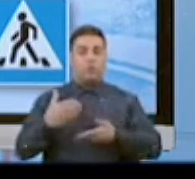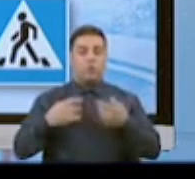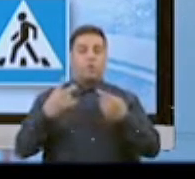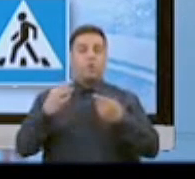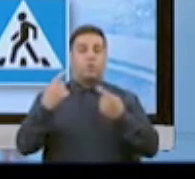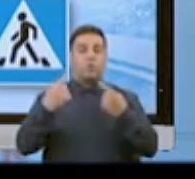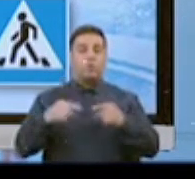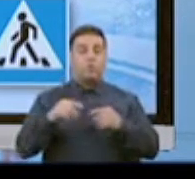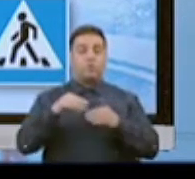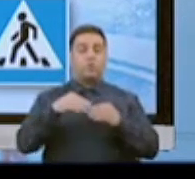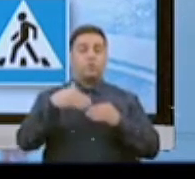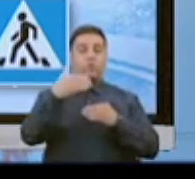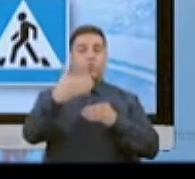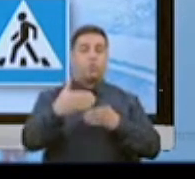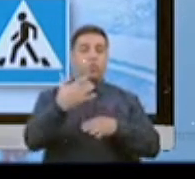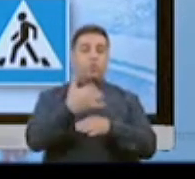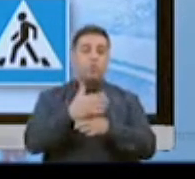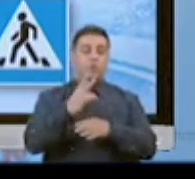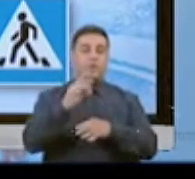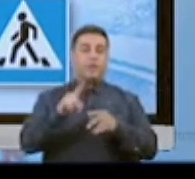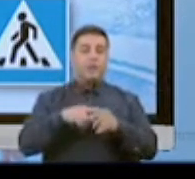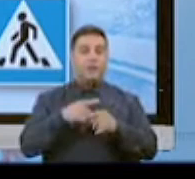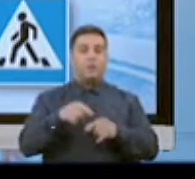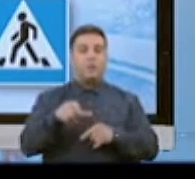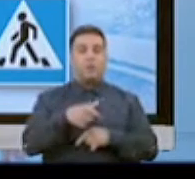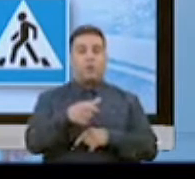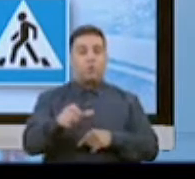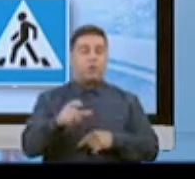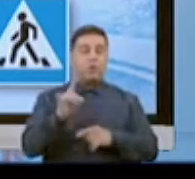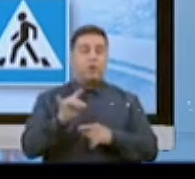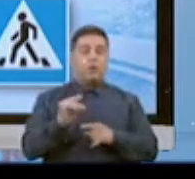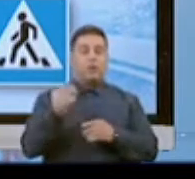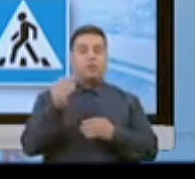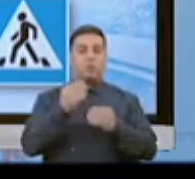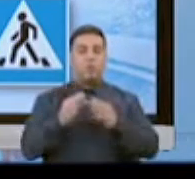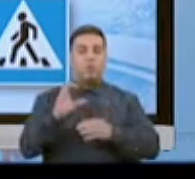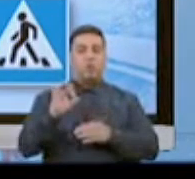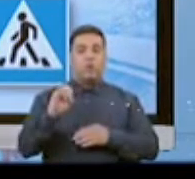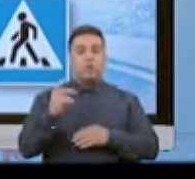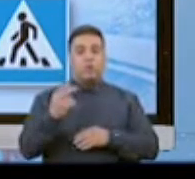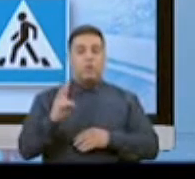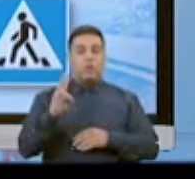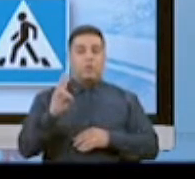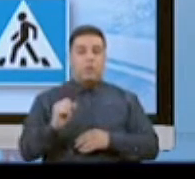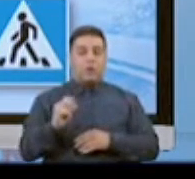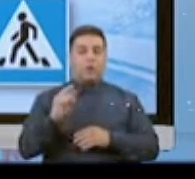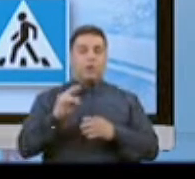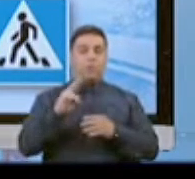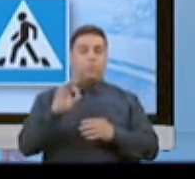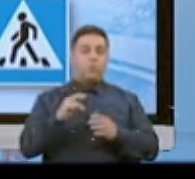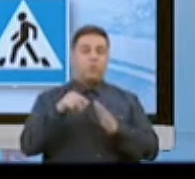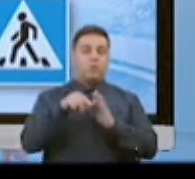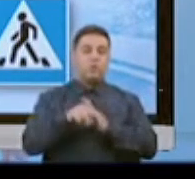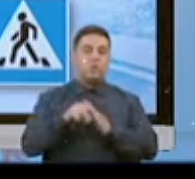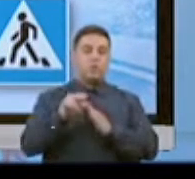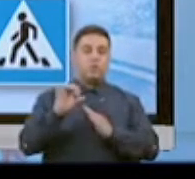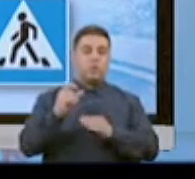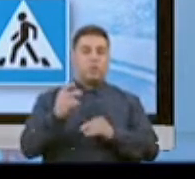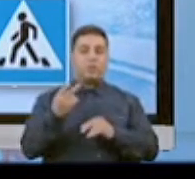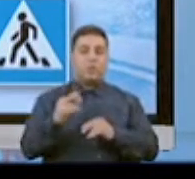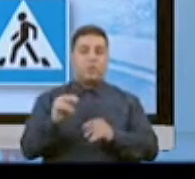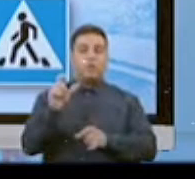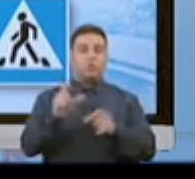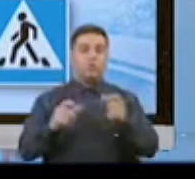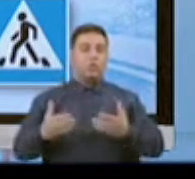другую сторону улицы или дороги, либо искусственное сооружение над или под проезжей частью для тех